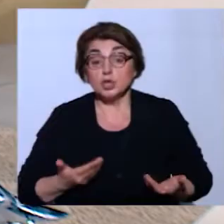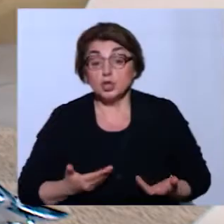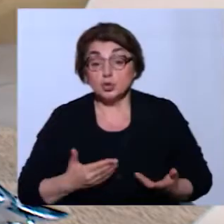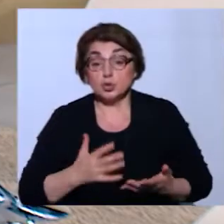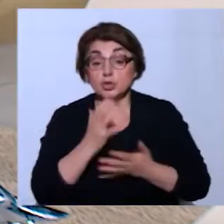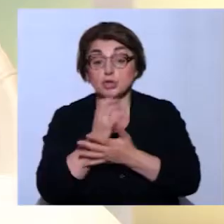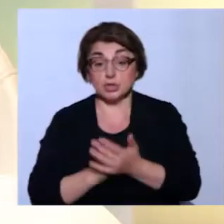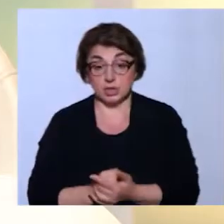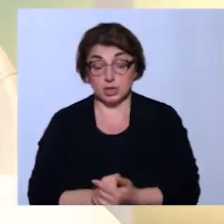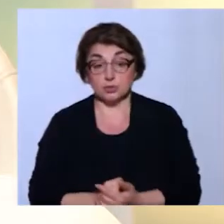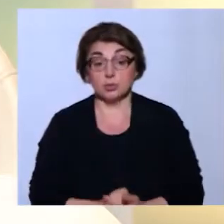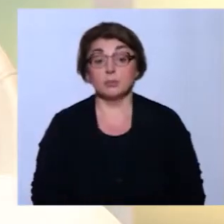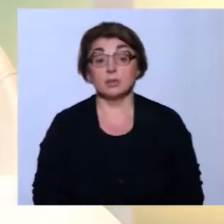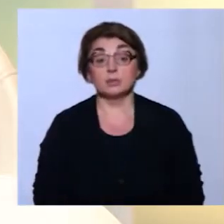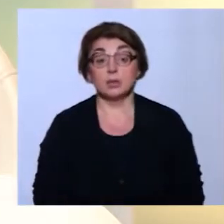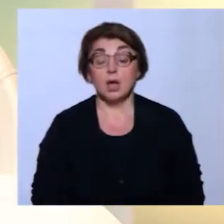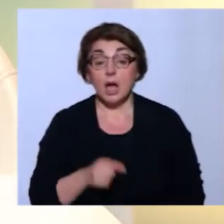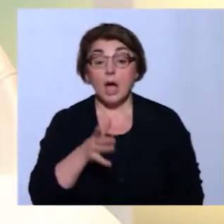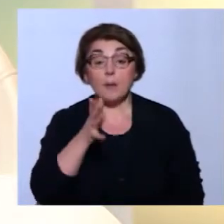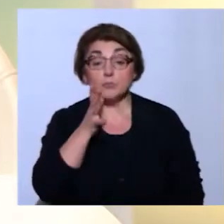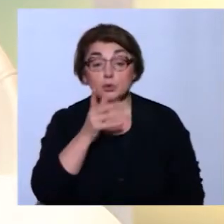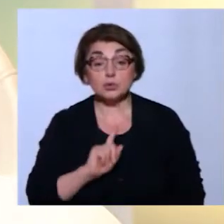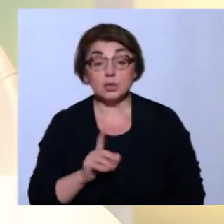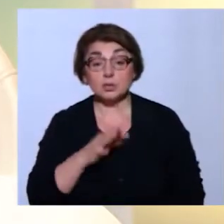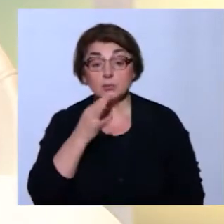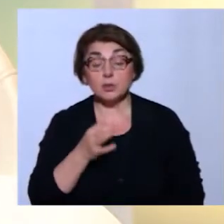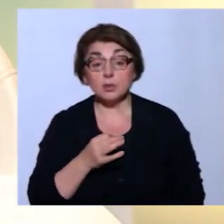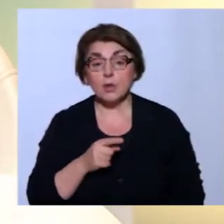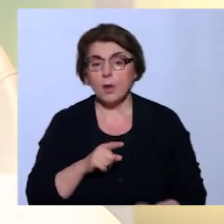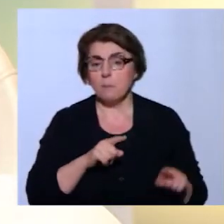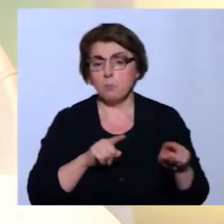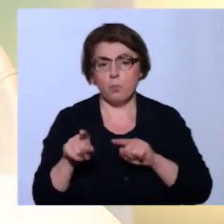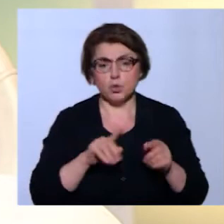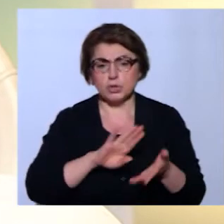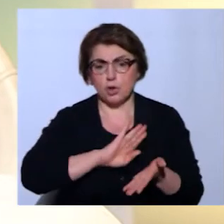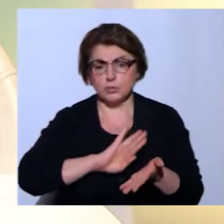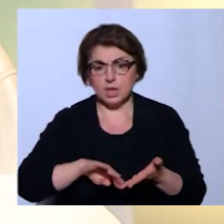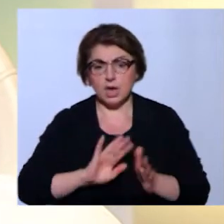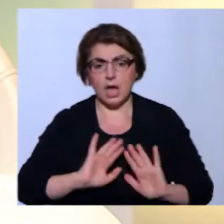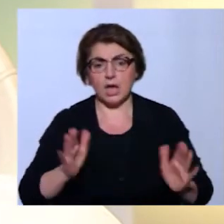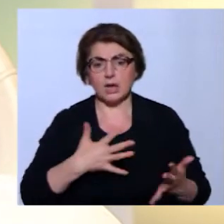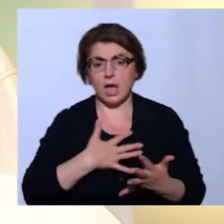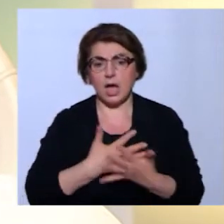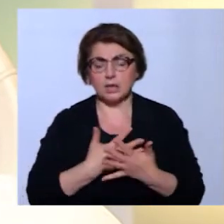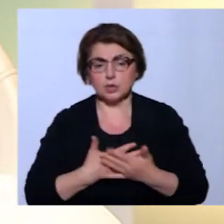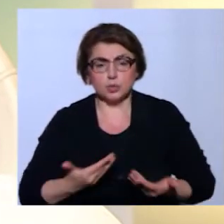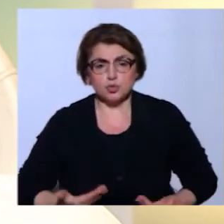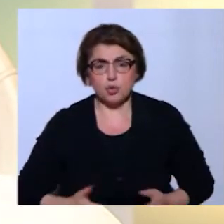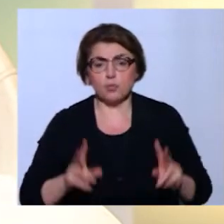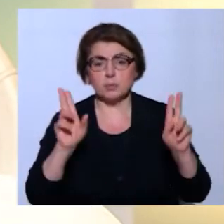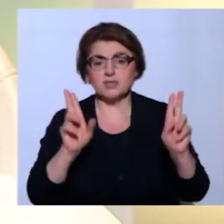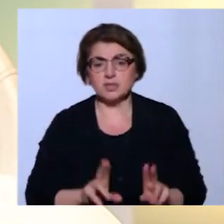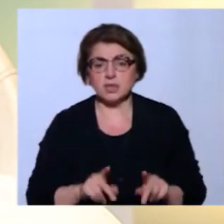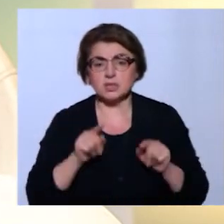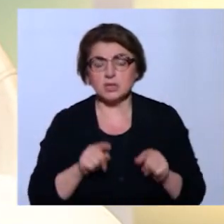შესანარჩუნებლად. ამ დროს, რა თქმა უნდა, უმოძრაობა, არააქტიური ცხოვრების წესი